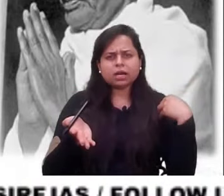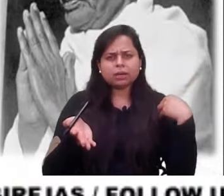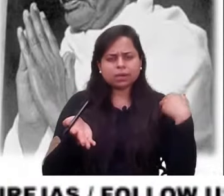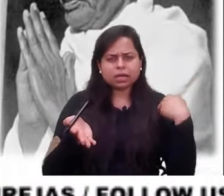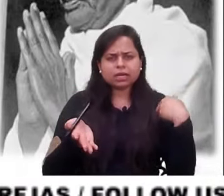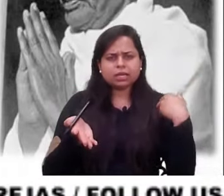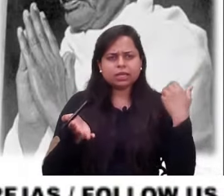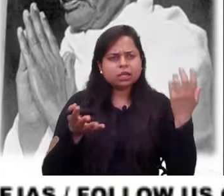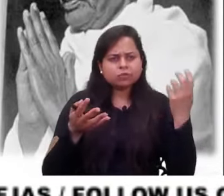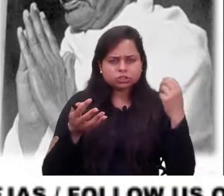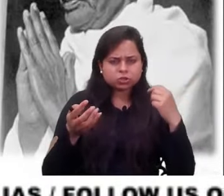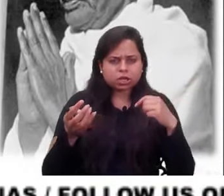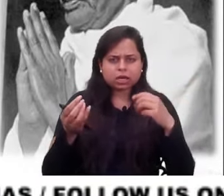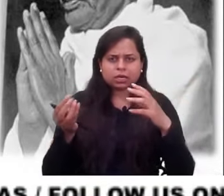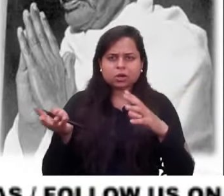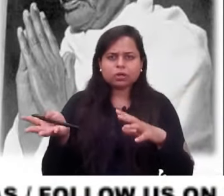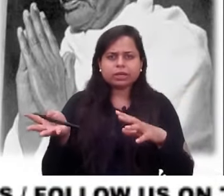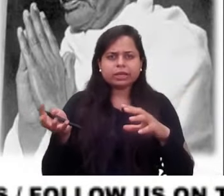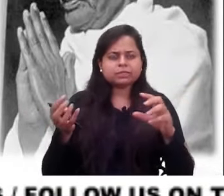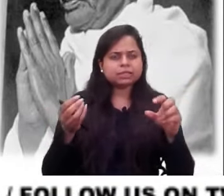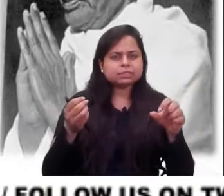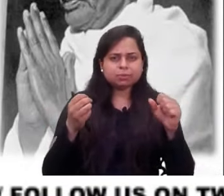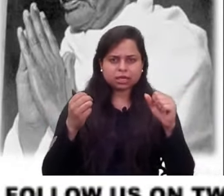बंगाली उनका